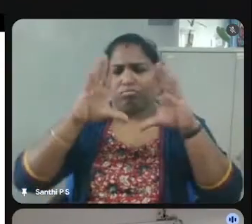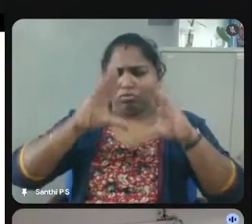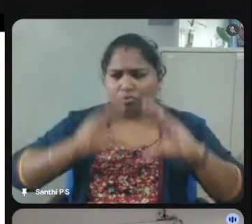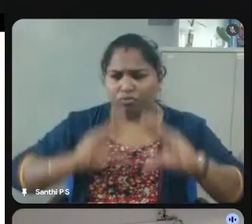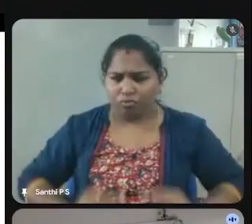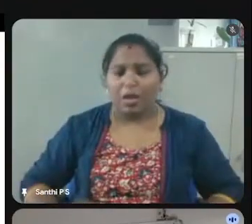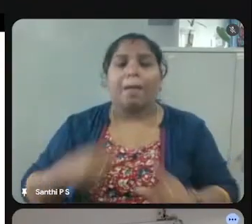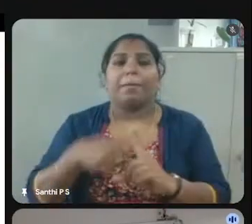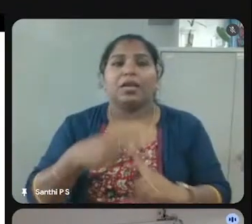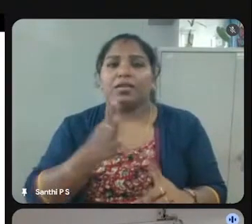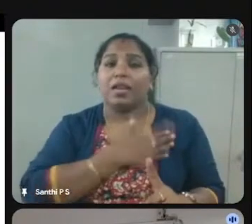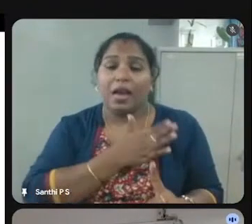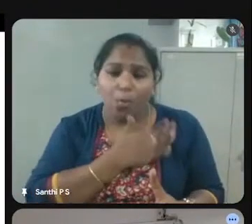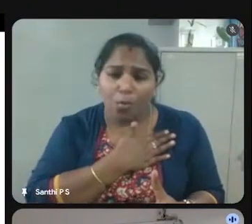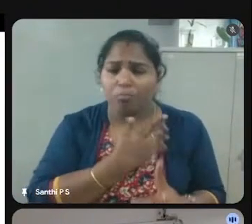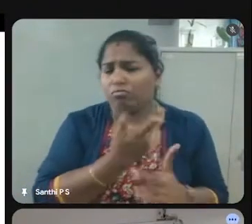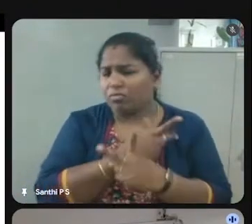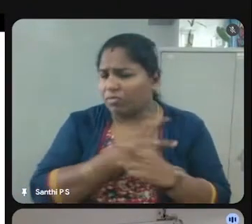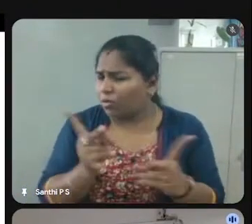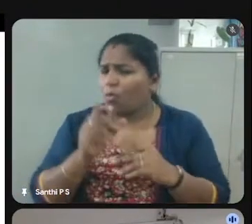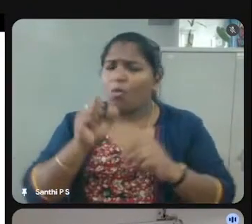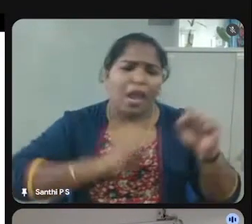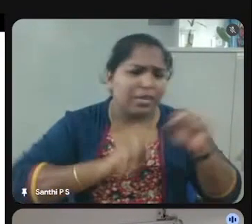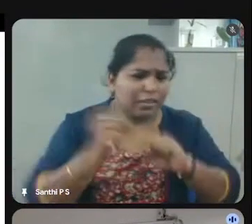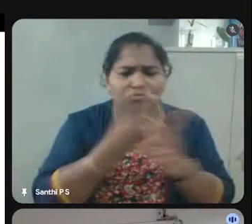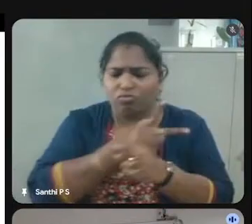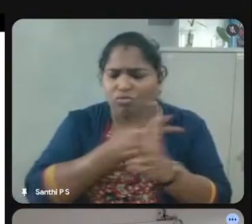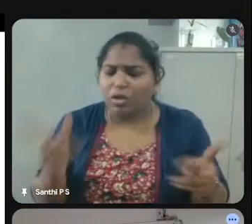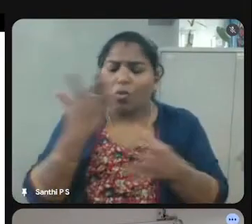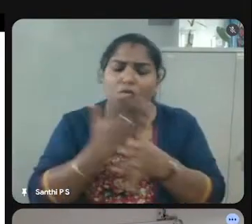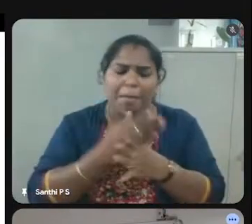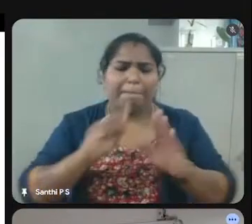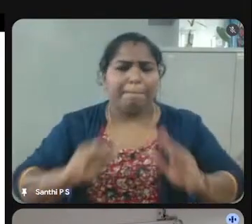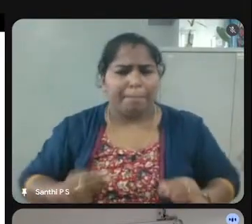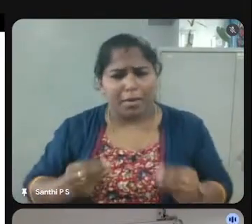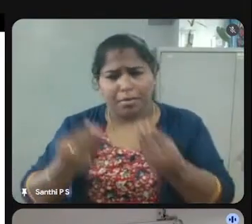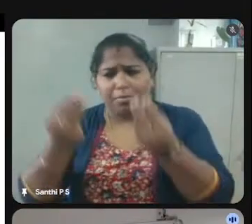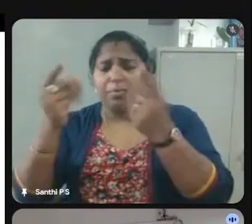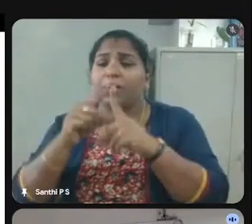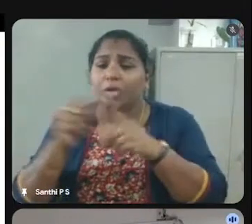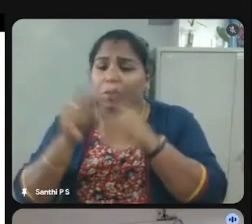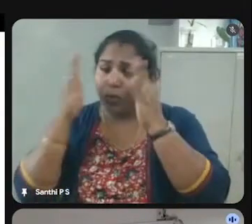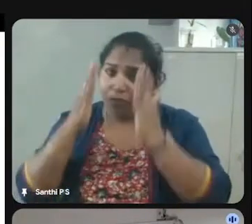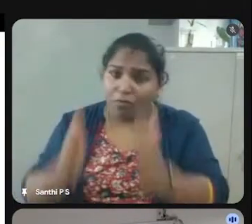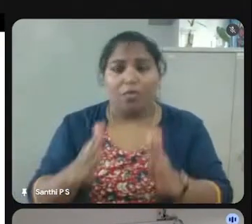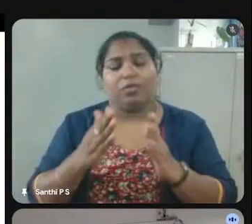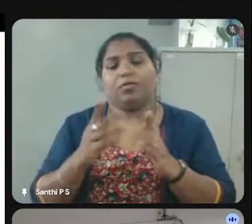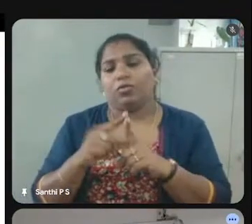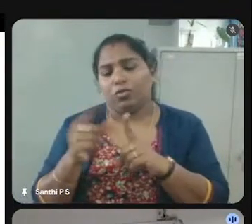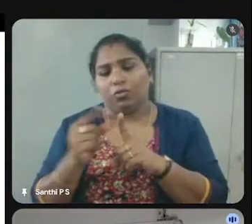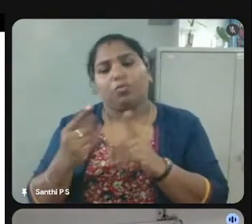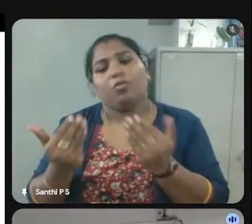കുറച്ചുകൂടെ ലൈവായിട്ട്, ആക്റ്റീവായിട്ട് നമ്മൾ എവിടെയാണോ ആ കാര്യങ്ങളിൽ ശ്രദ്ധ കൊടുത്ത് ഇരിക്കാനായിട്ടുള്ള